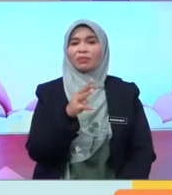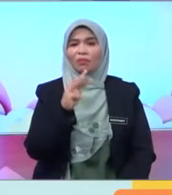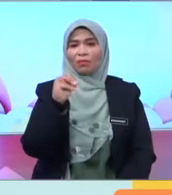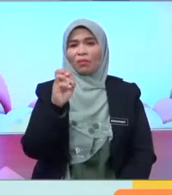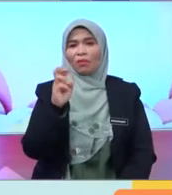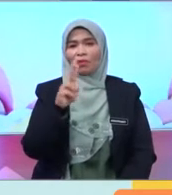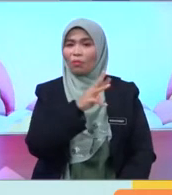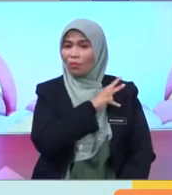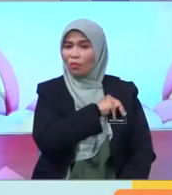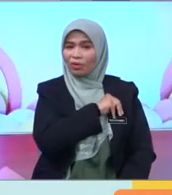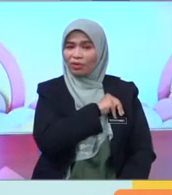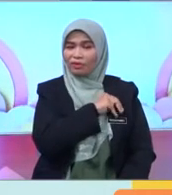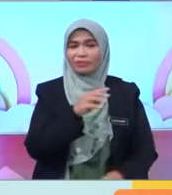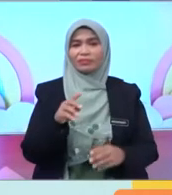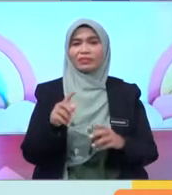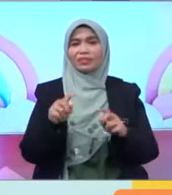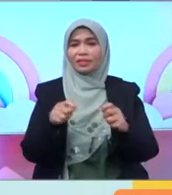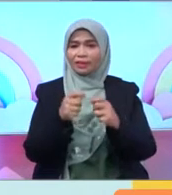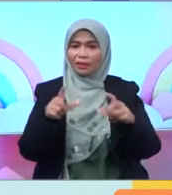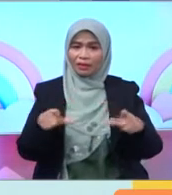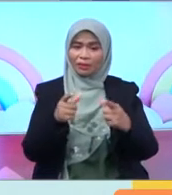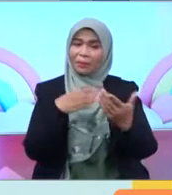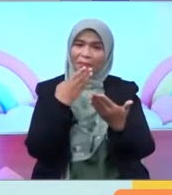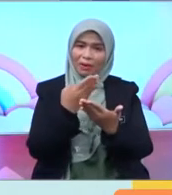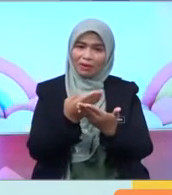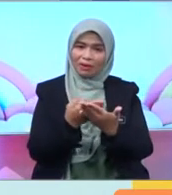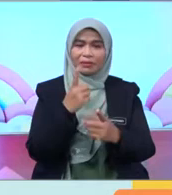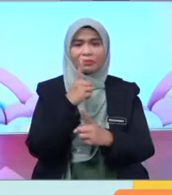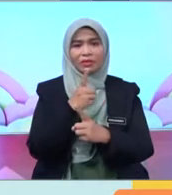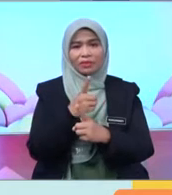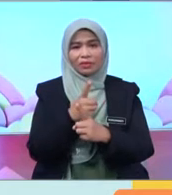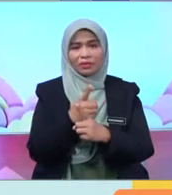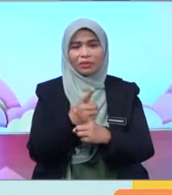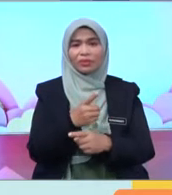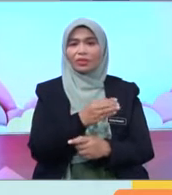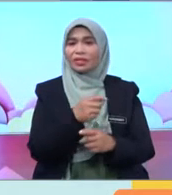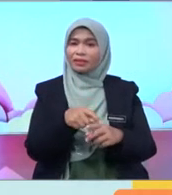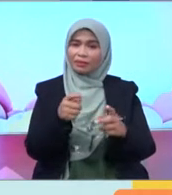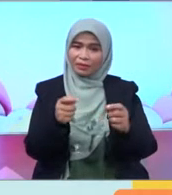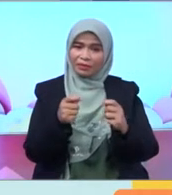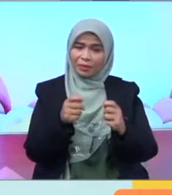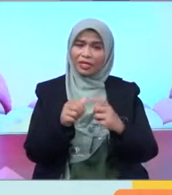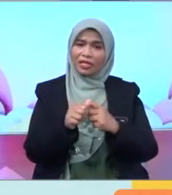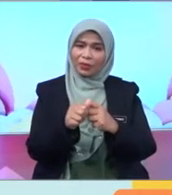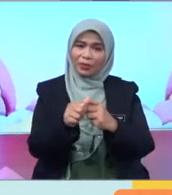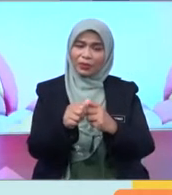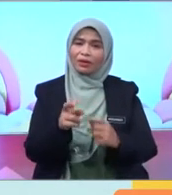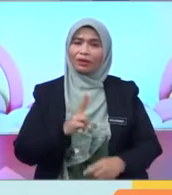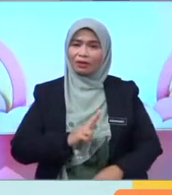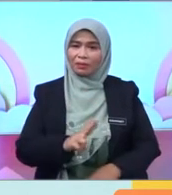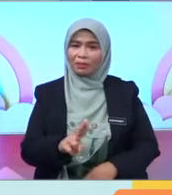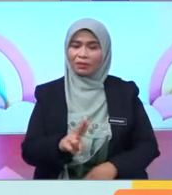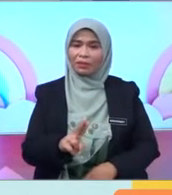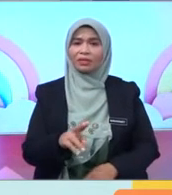morella tingkah laku yang baik betul dan diterima mengikui agama